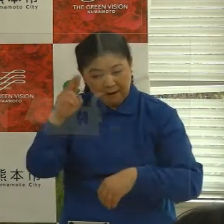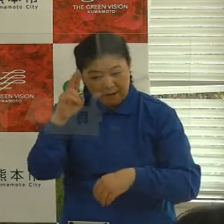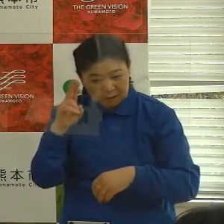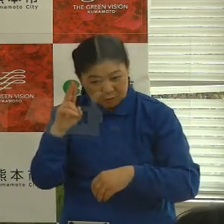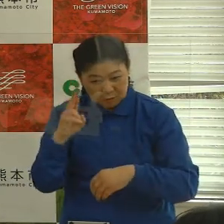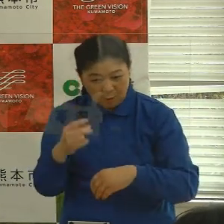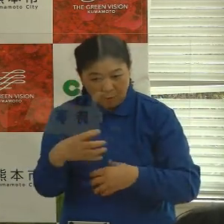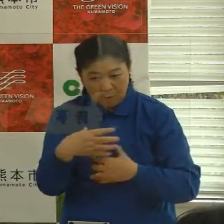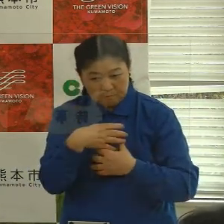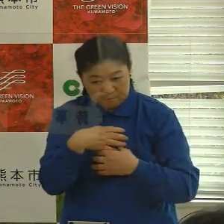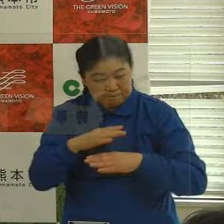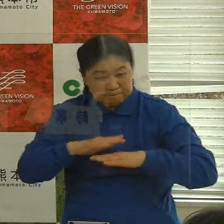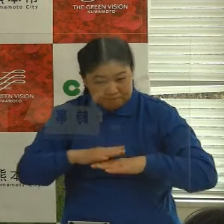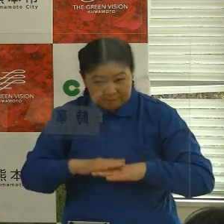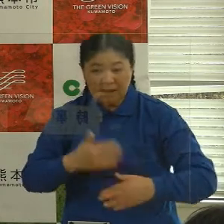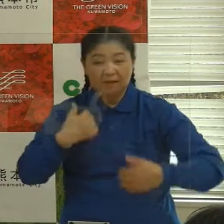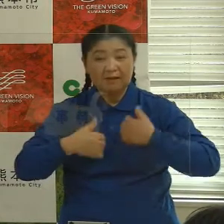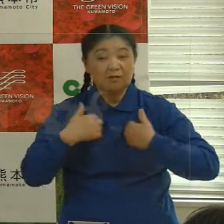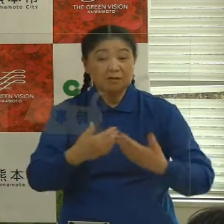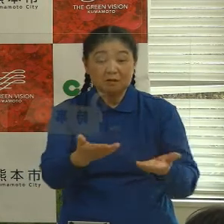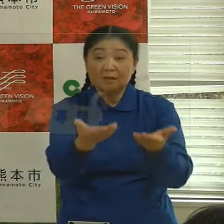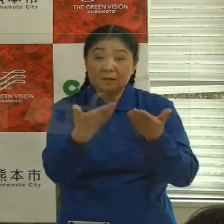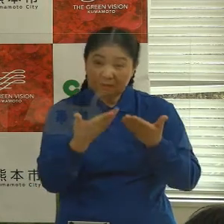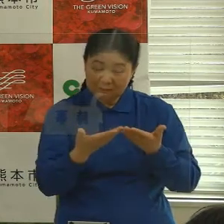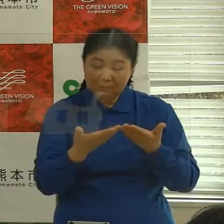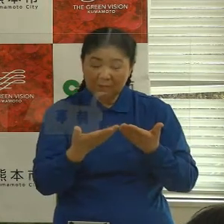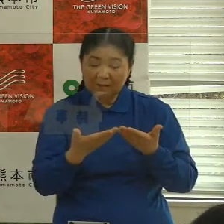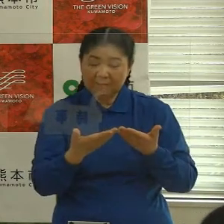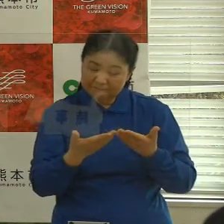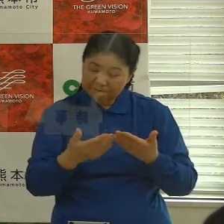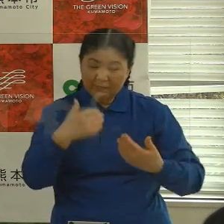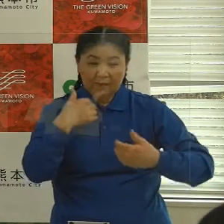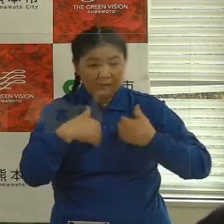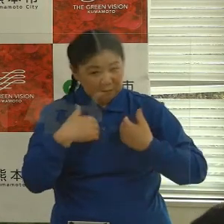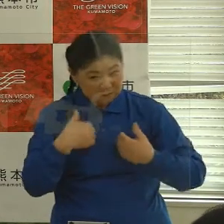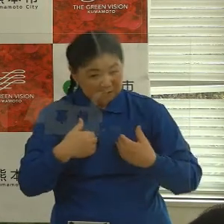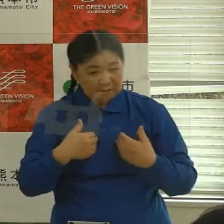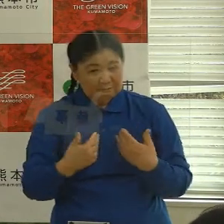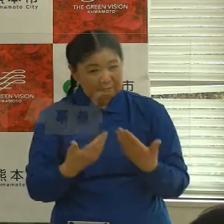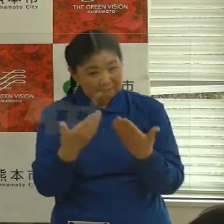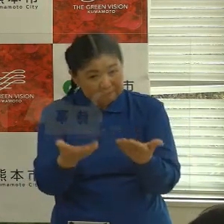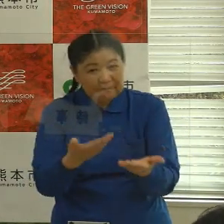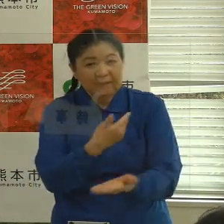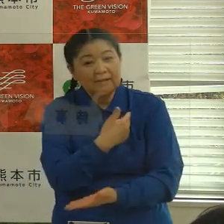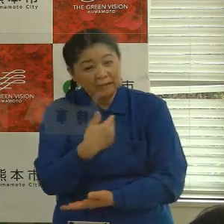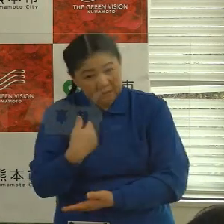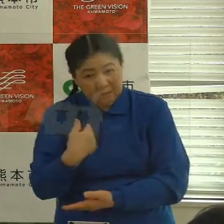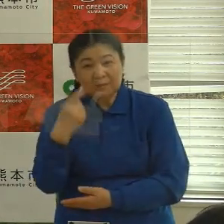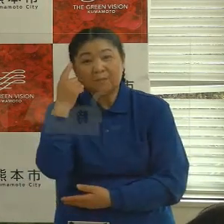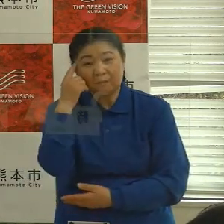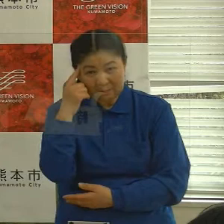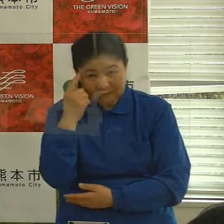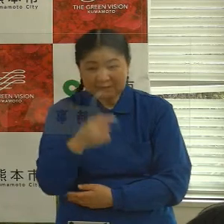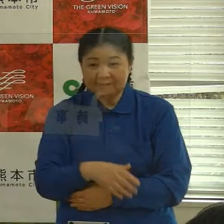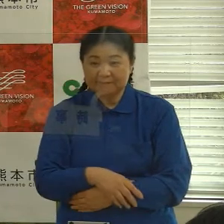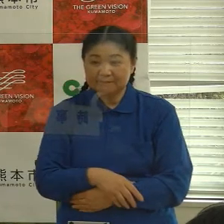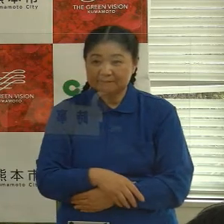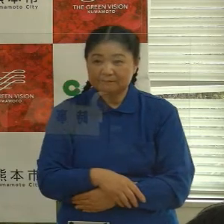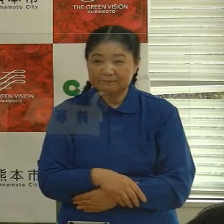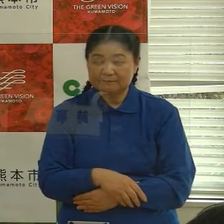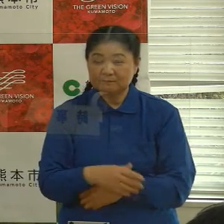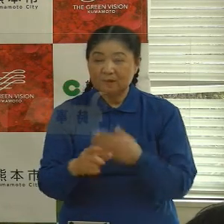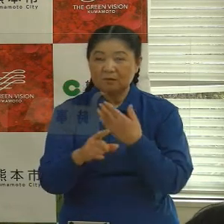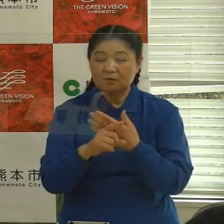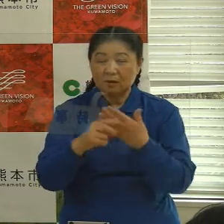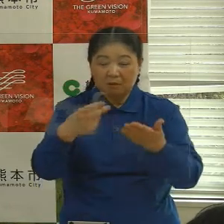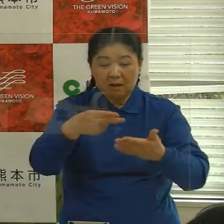抑えながらですね楽しんでいただくという分にはですね、存分に私は楽しんでいただけるものではないかなというふうに思っています。それから